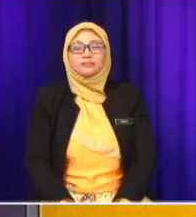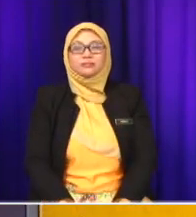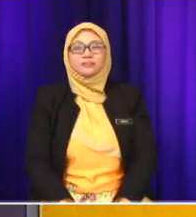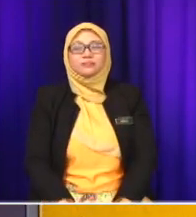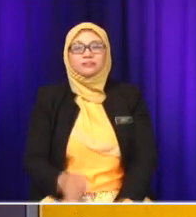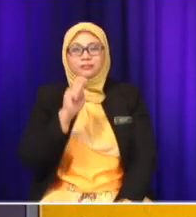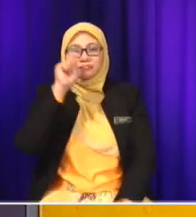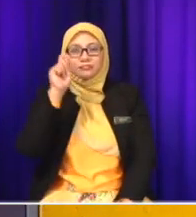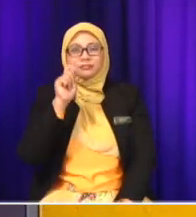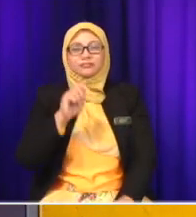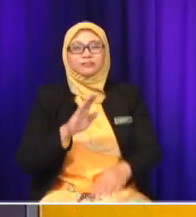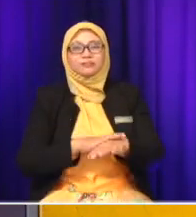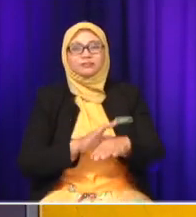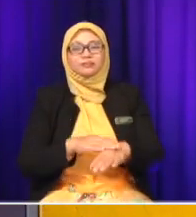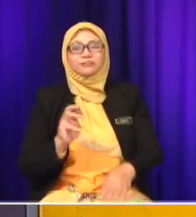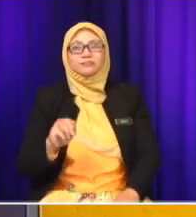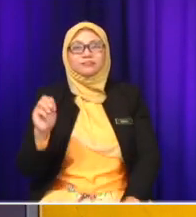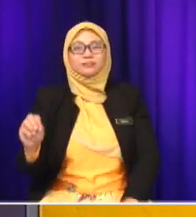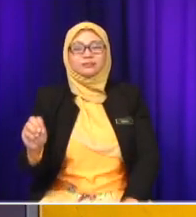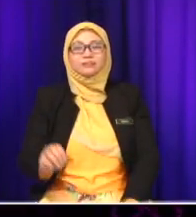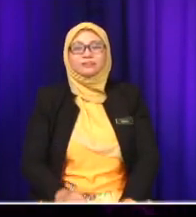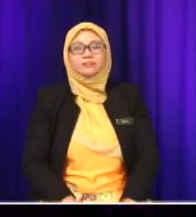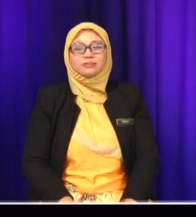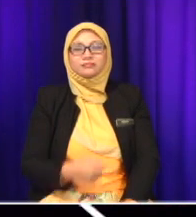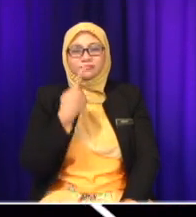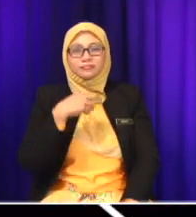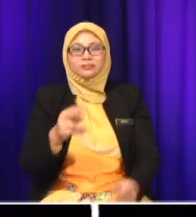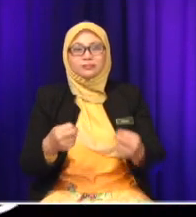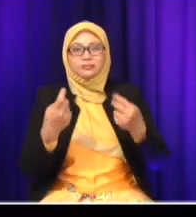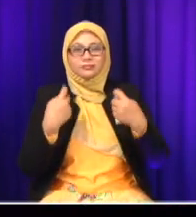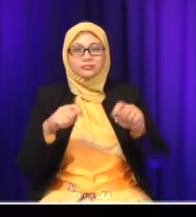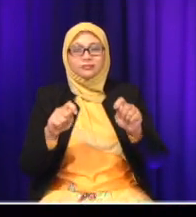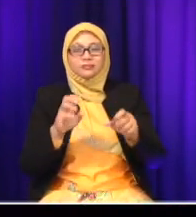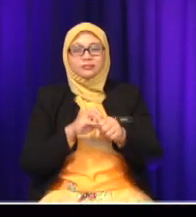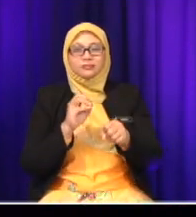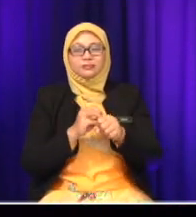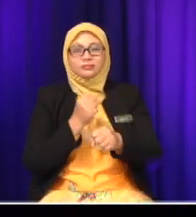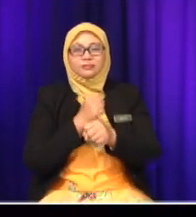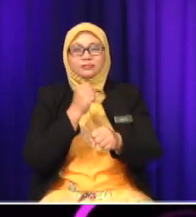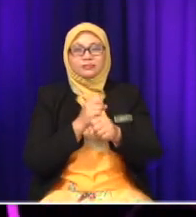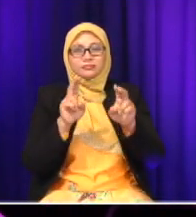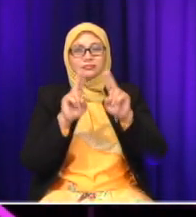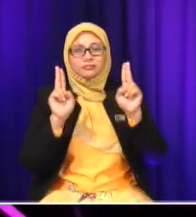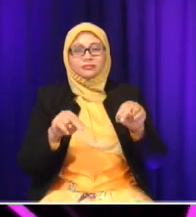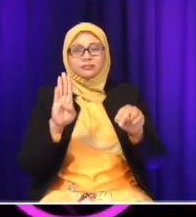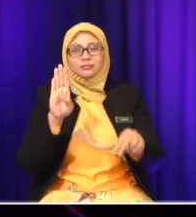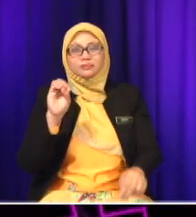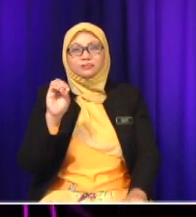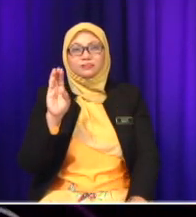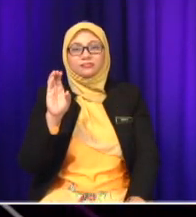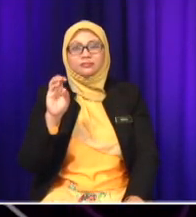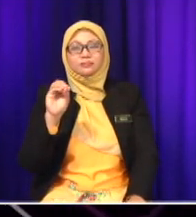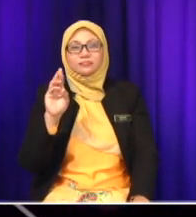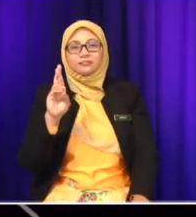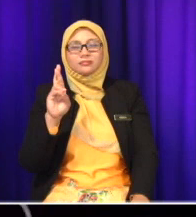pada murid okey ah Siapa yang nak Cuba okey dalam kerja kita menguji kebocoran pada injab ini